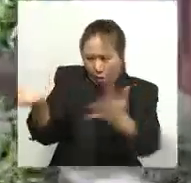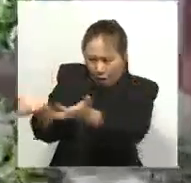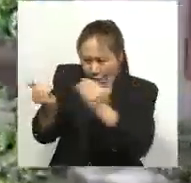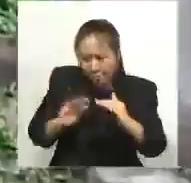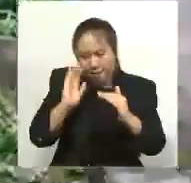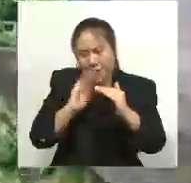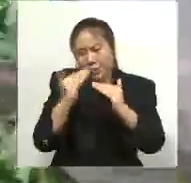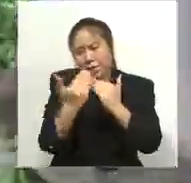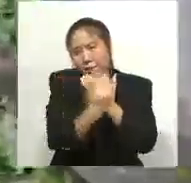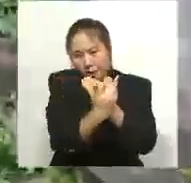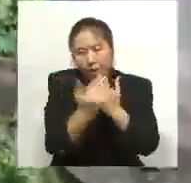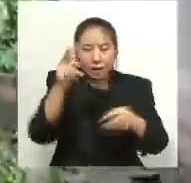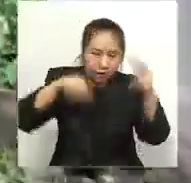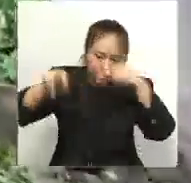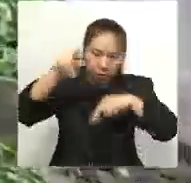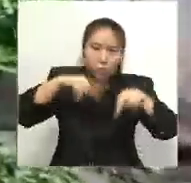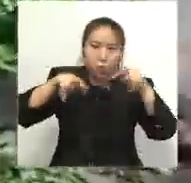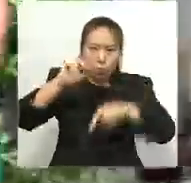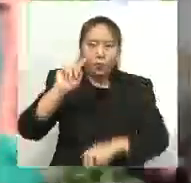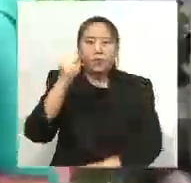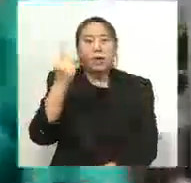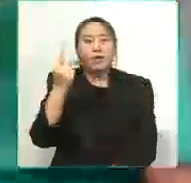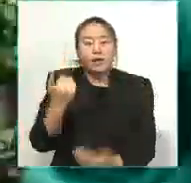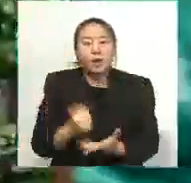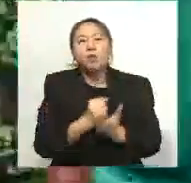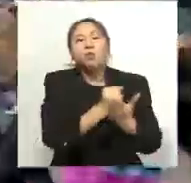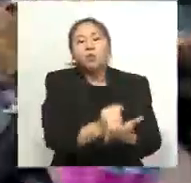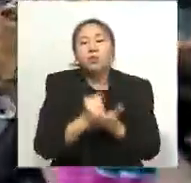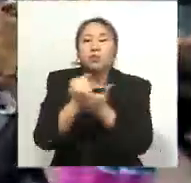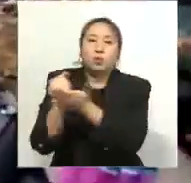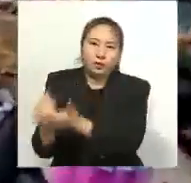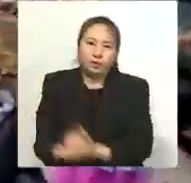แล้วก็จะสำรวจความเสียหายอย่างละเอียดอีกครั้งเพื่อให้ความช่วยเหลือต่อไปค่ะ